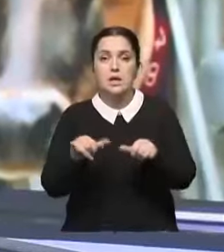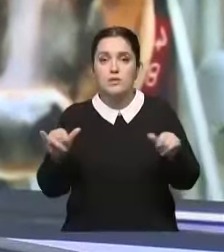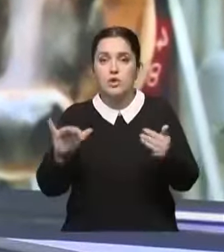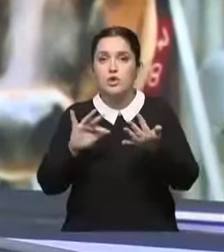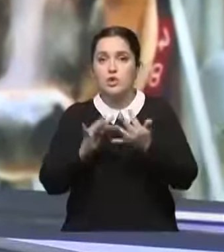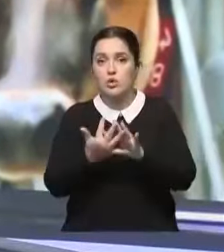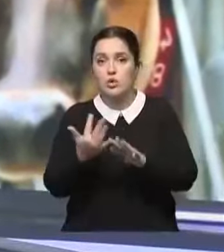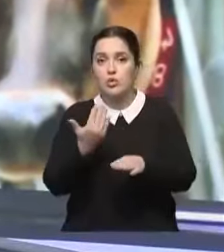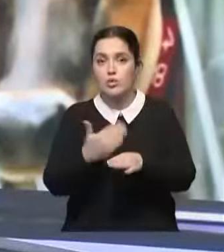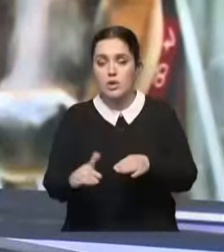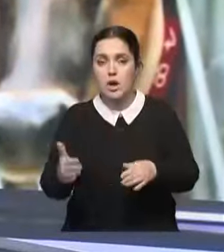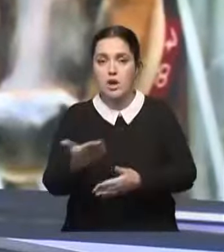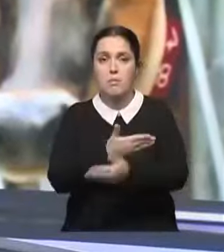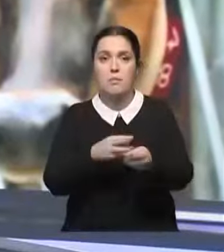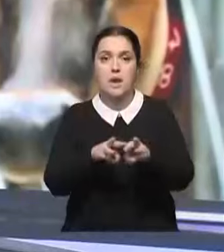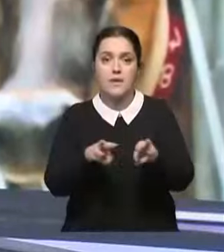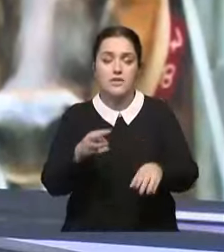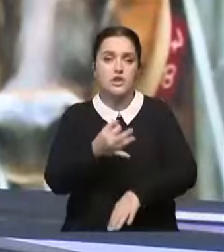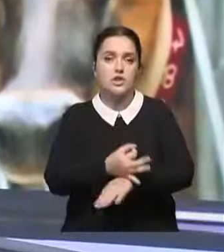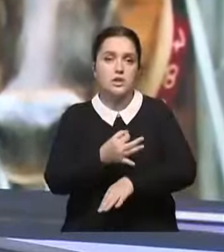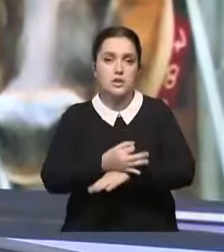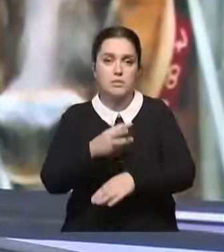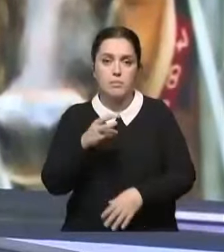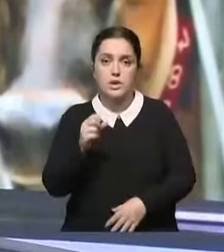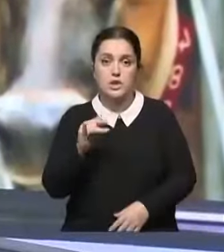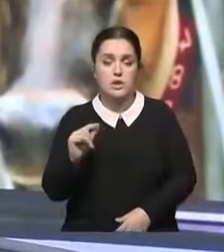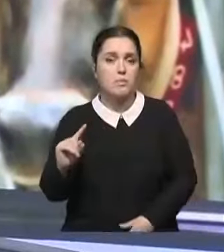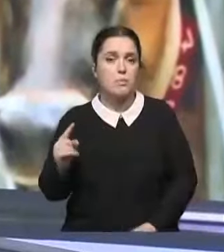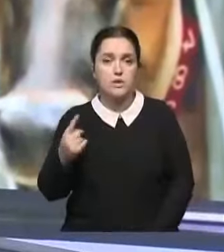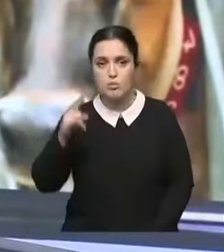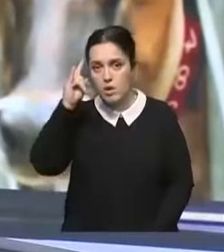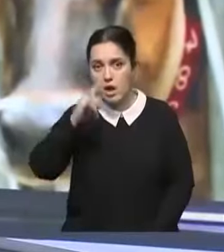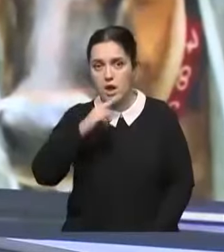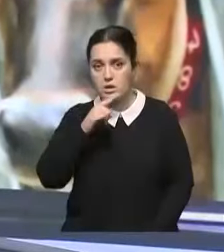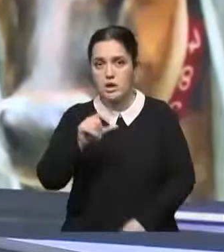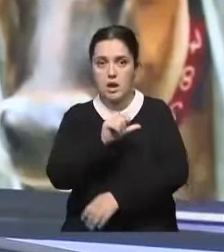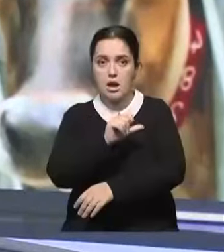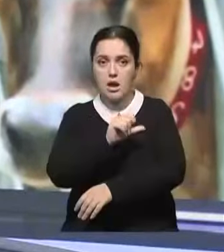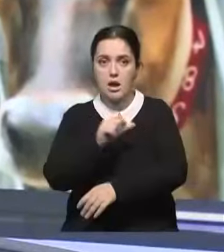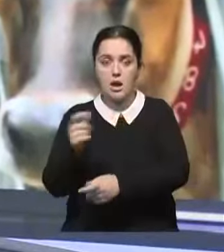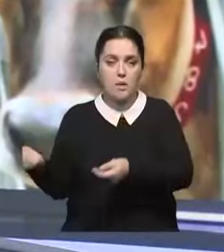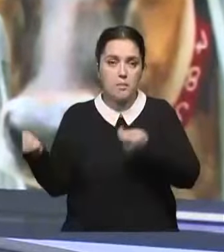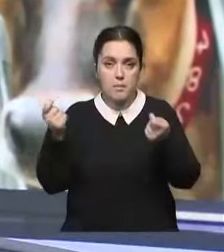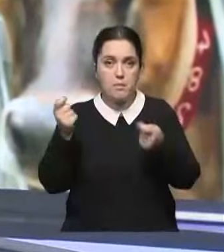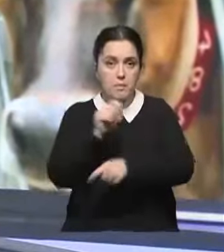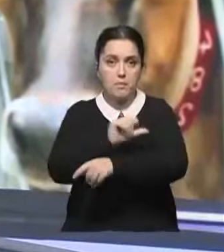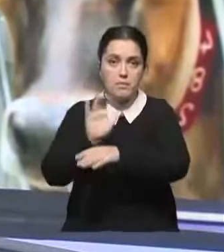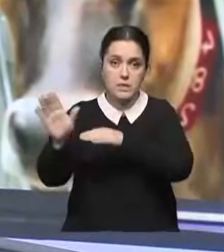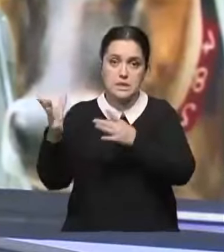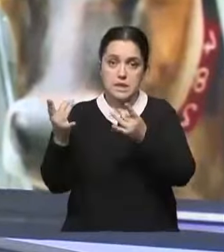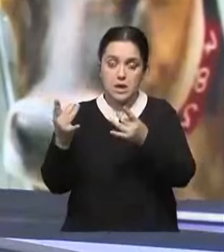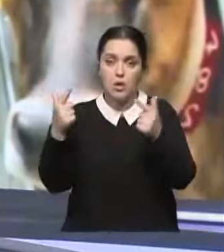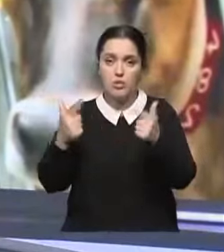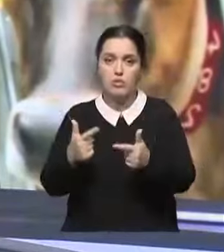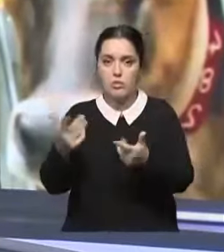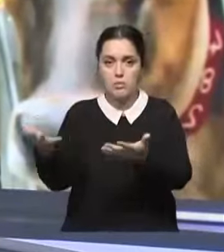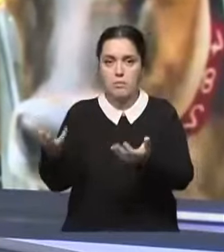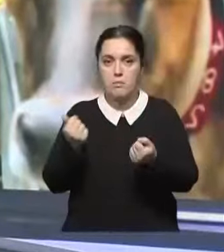сельхозотрасли, обсудили на правительственном часе в Мажилисе. Почему же Казахстан все еще экспортирует сырье, а готовые товары получаются из-за